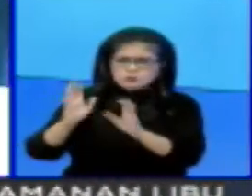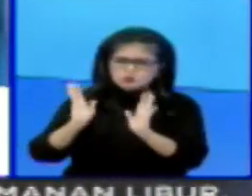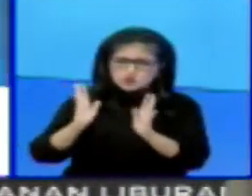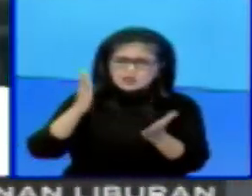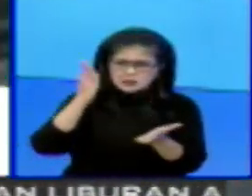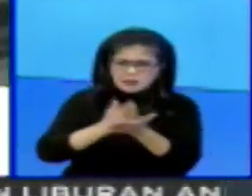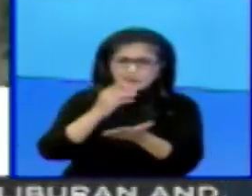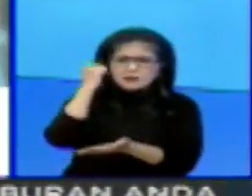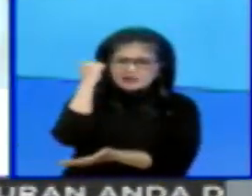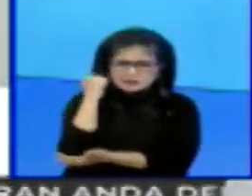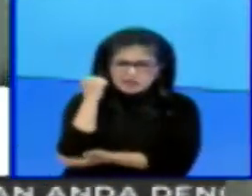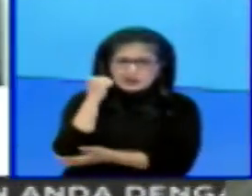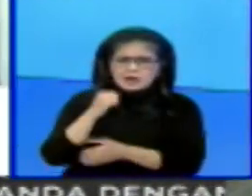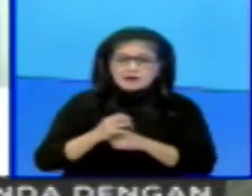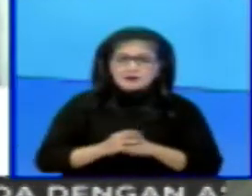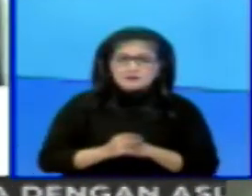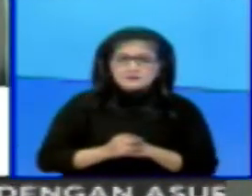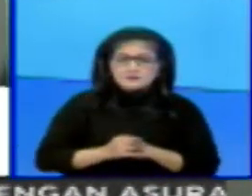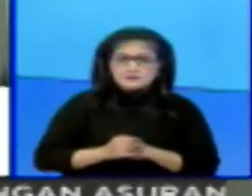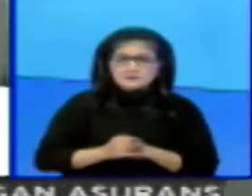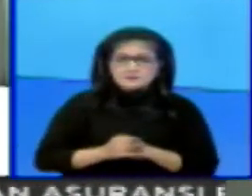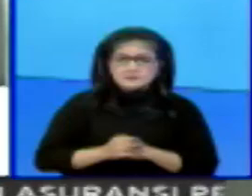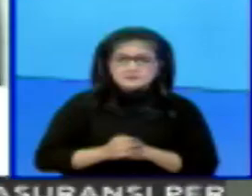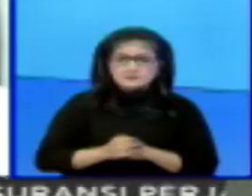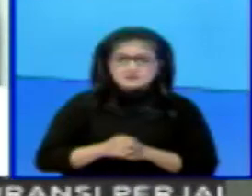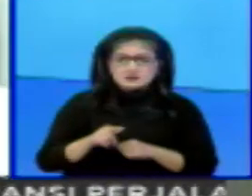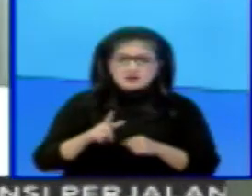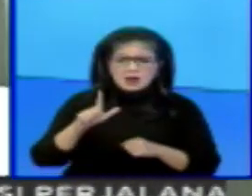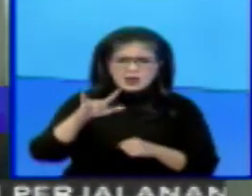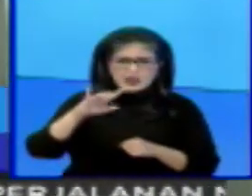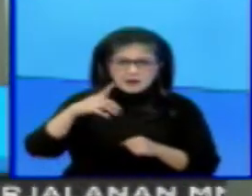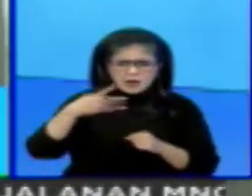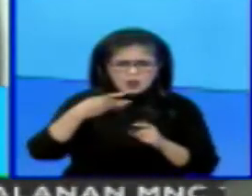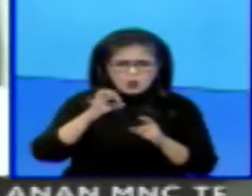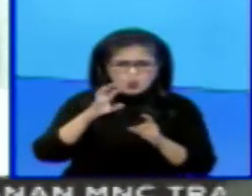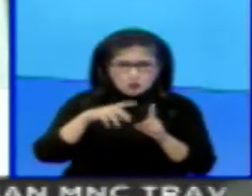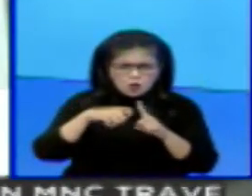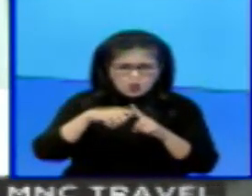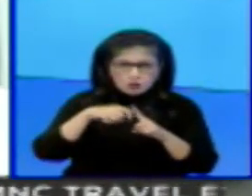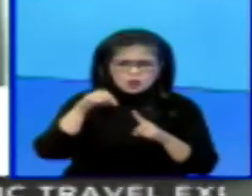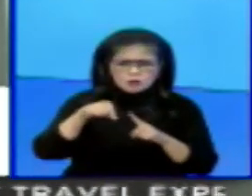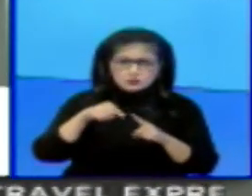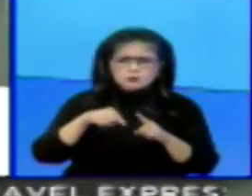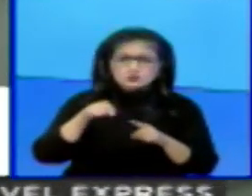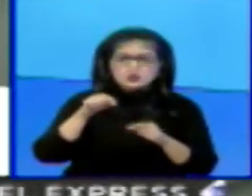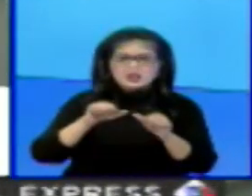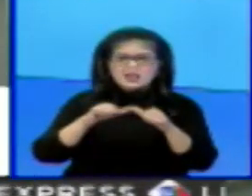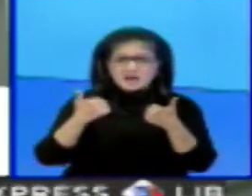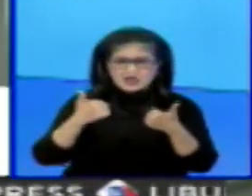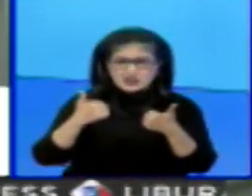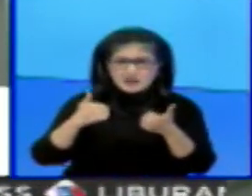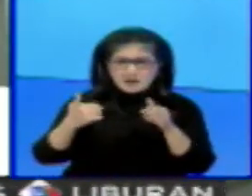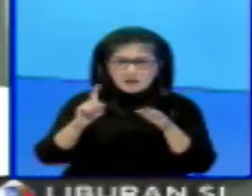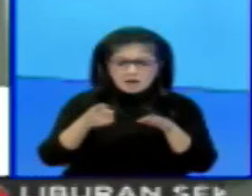sebagai tersangka. Dari arah Legok menuju ke arah kota Tangerang. Dia oleng ke kanan, terbalik hingga